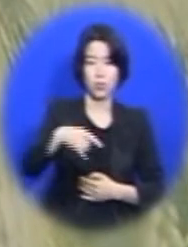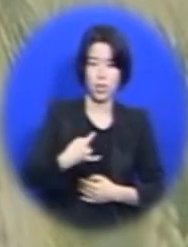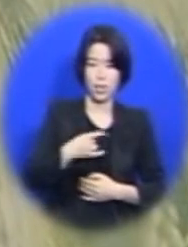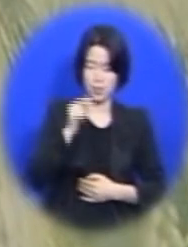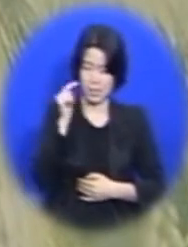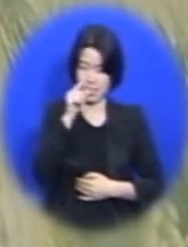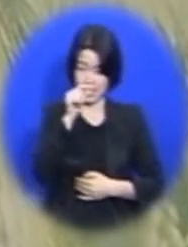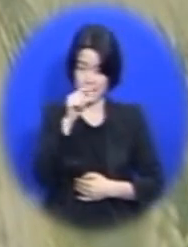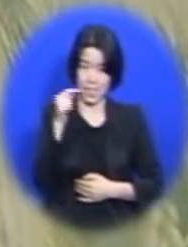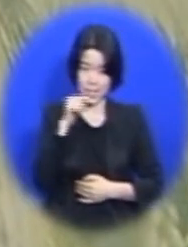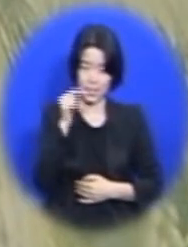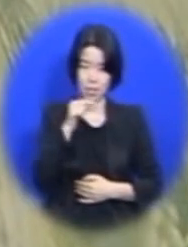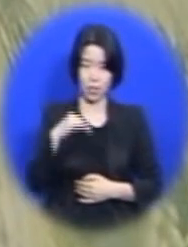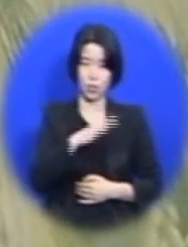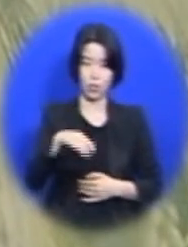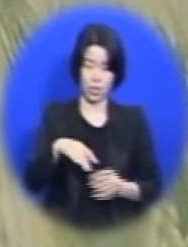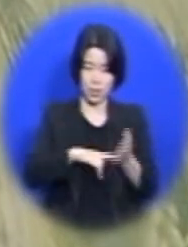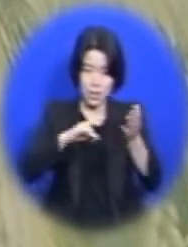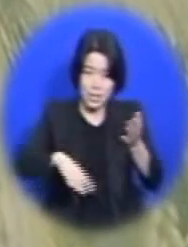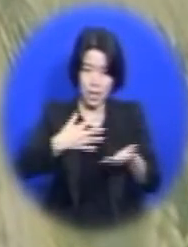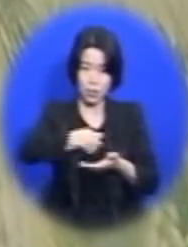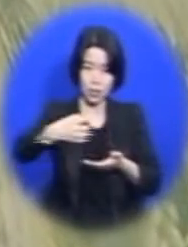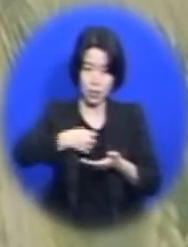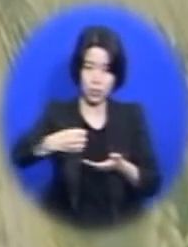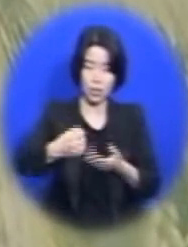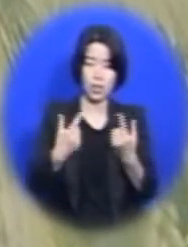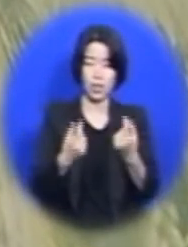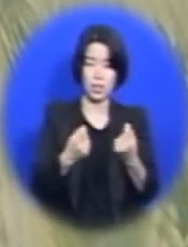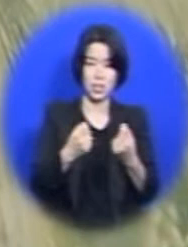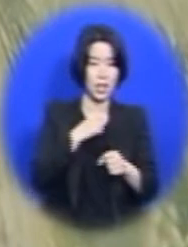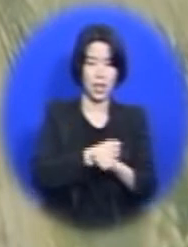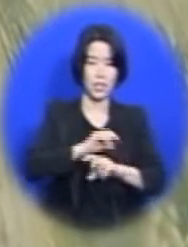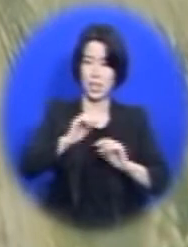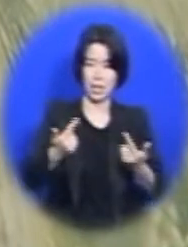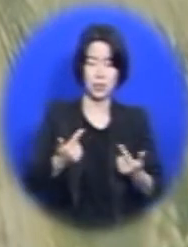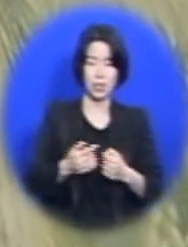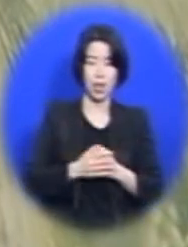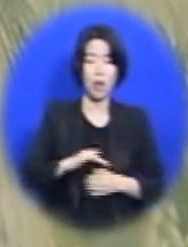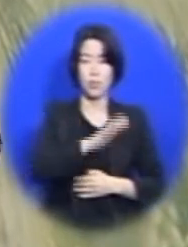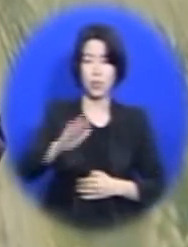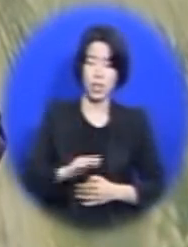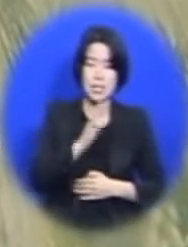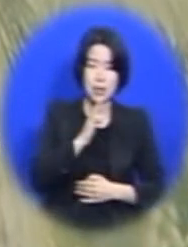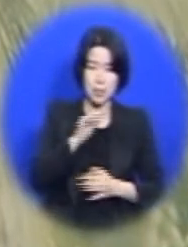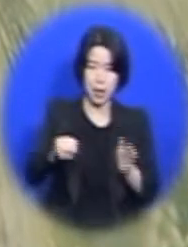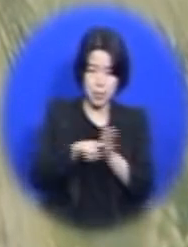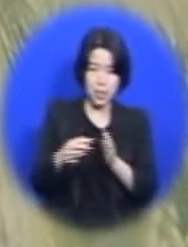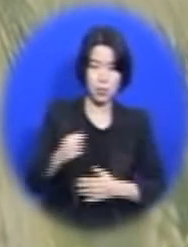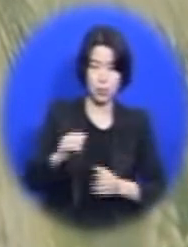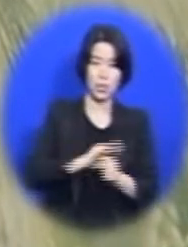까다롭게 우리에게 무슨 세금 거두듯이 하려고 하심이 아니라는 겁니다. 우리가 정말 믿음으로